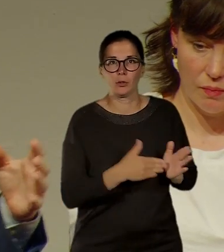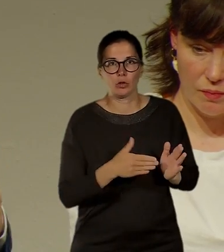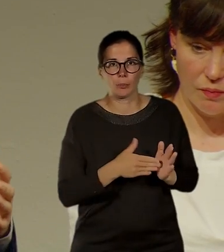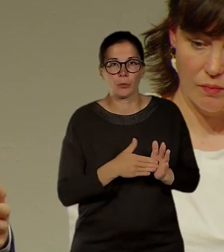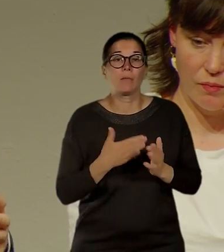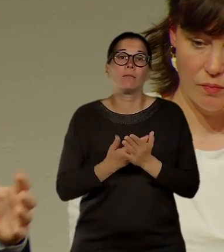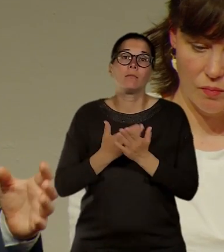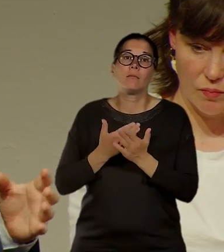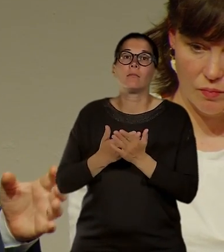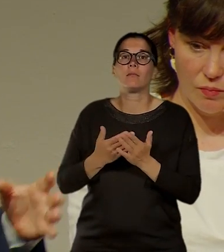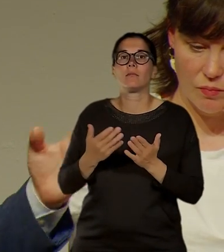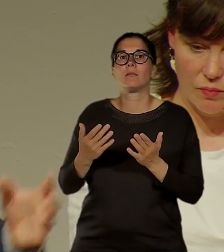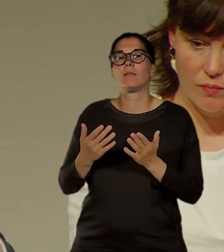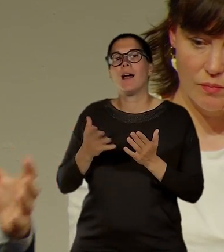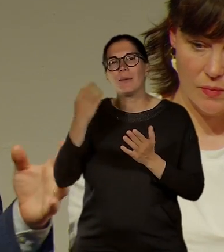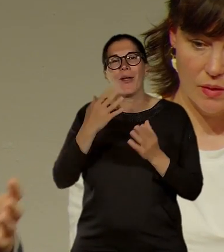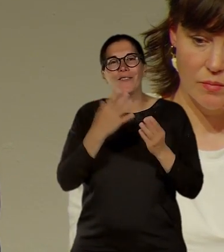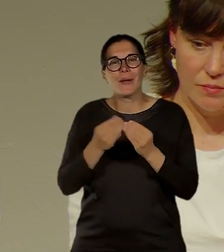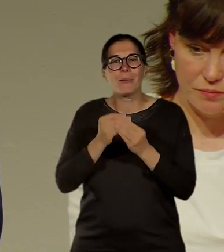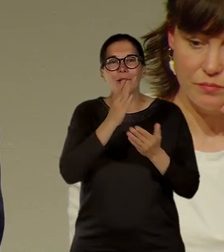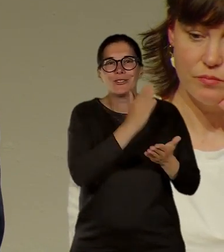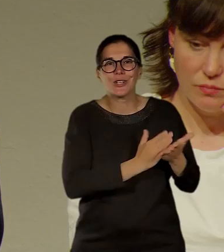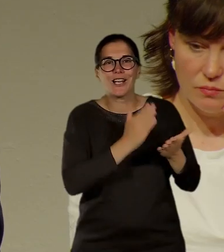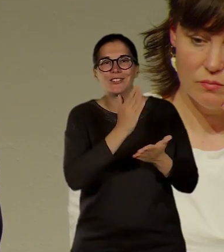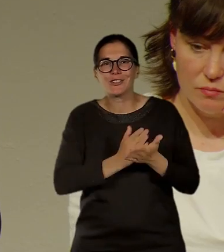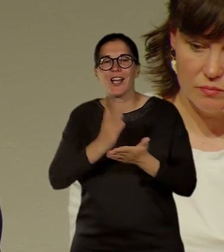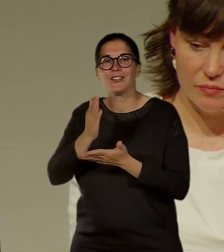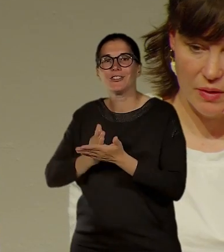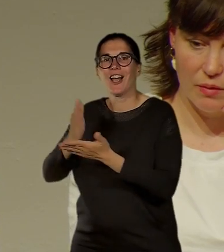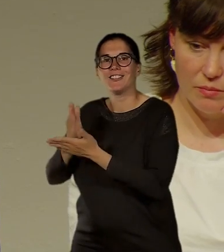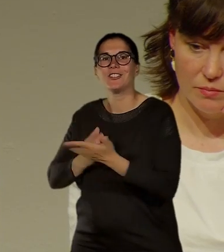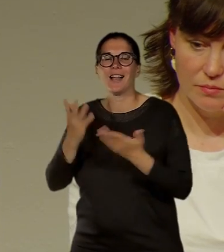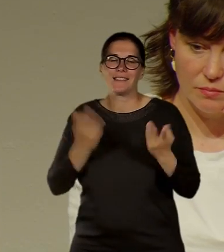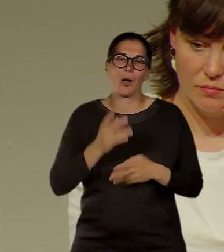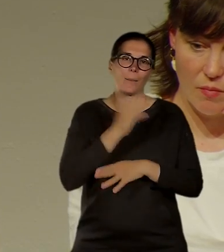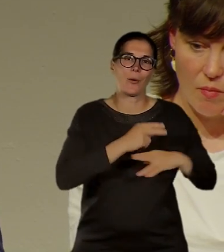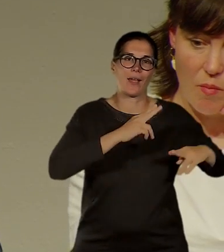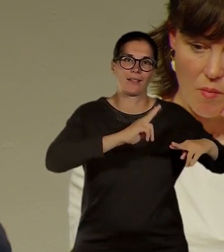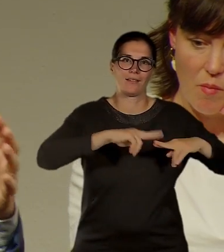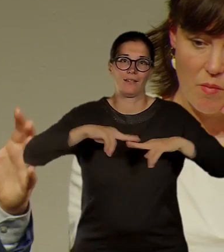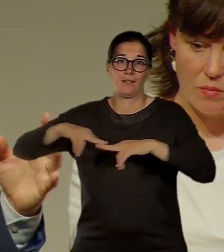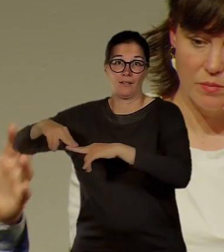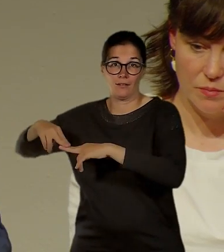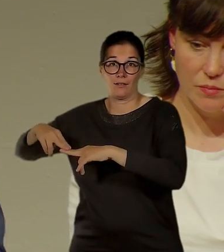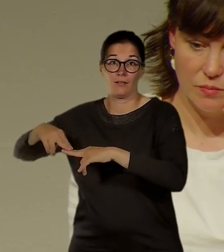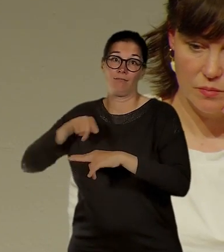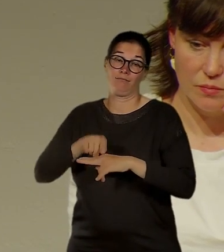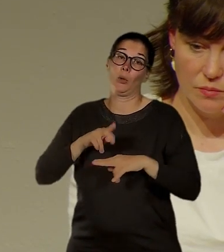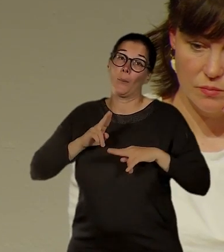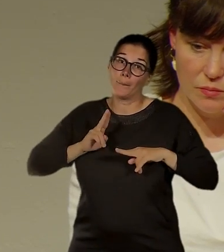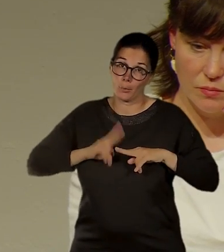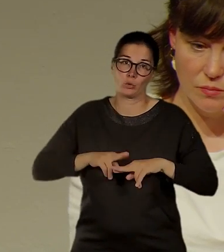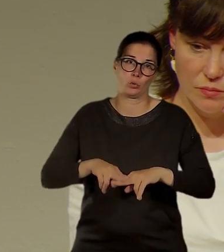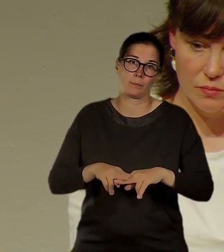zazněl ten koncept jako korálku nebo pazlíku, tak je to prostě nějaký jako postupný